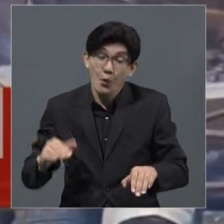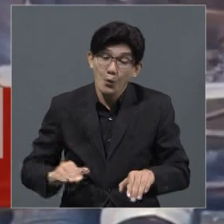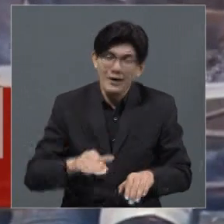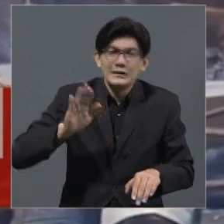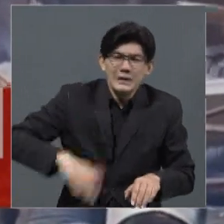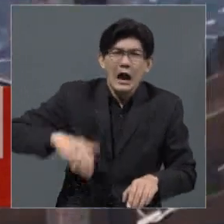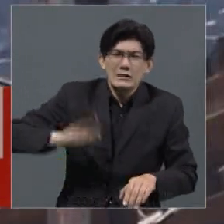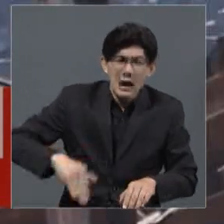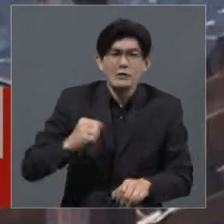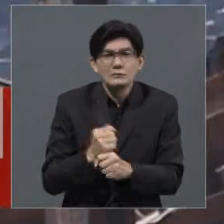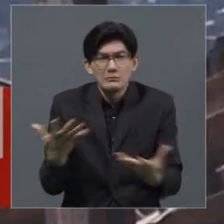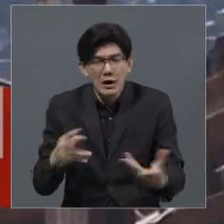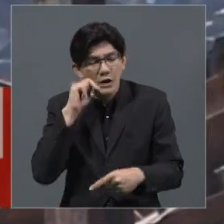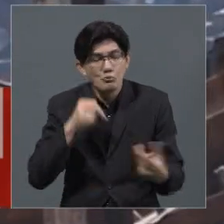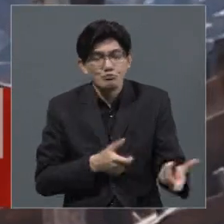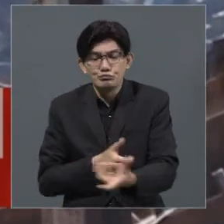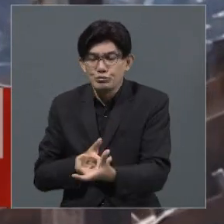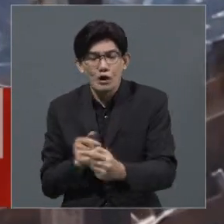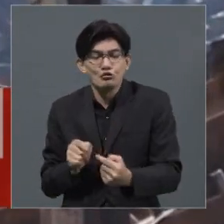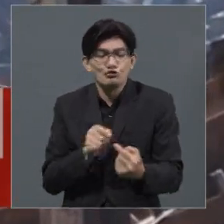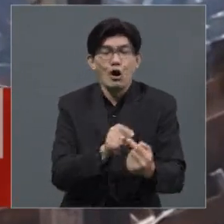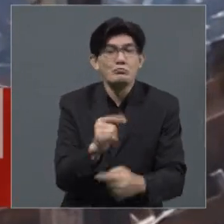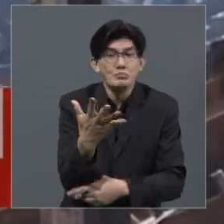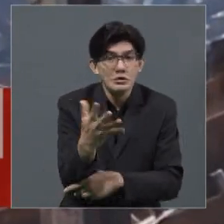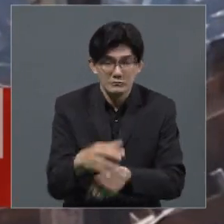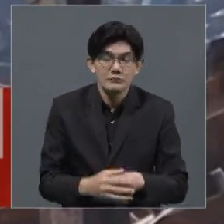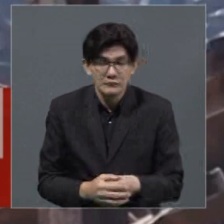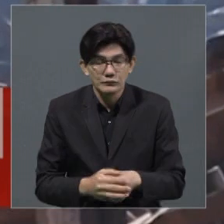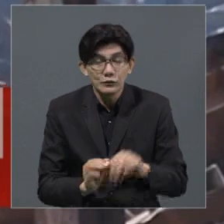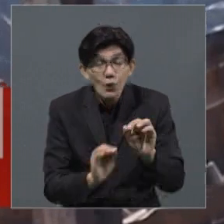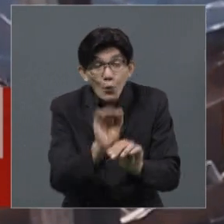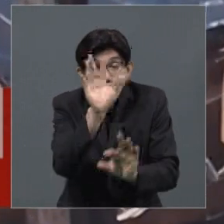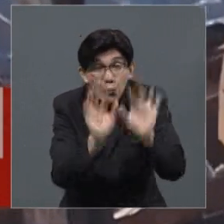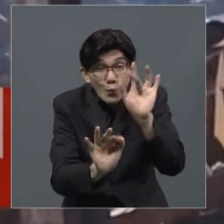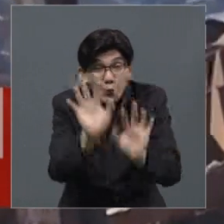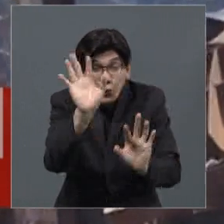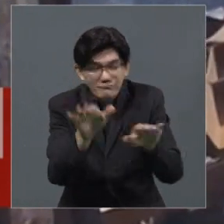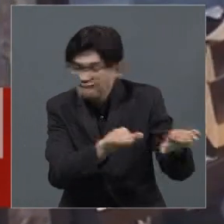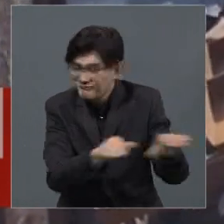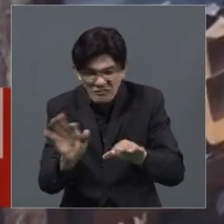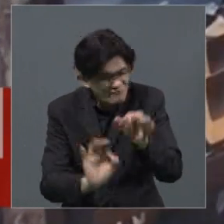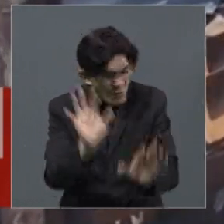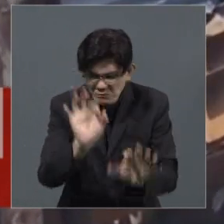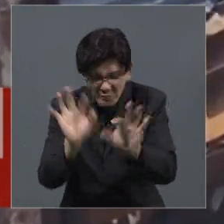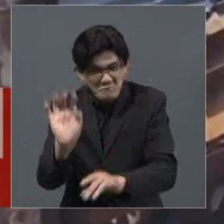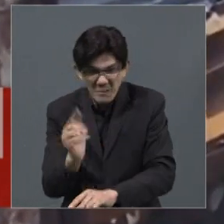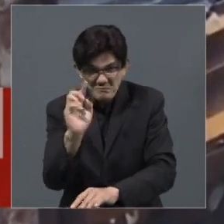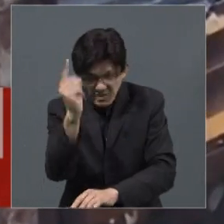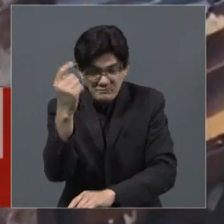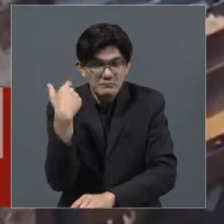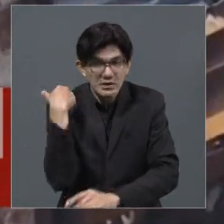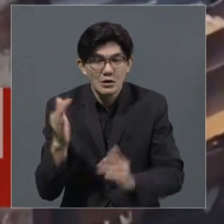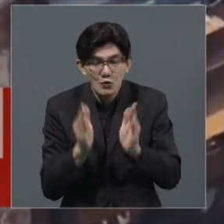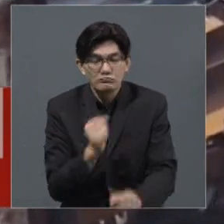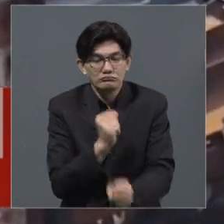าช้านะฮะทำให้การฉีดน้ำเนี่ยมันไม่ต่อเนื่องขณะที่ควันไฟก็พร้อมที่จะปะทุขึ้นได้ตลอดเวลานะฮะนอกจากนี้เจ้า